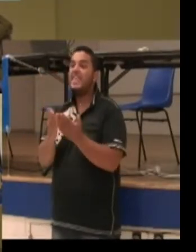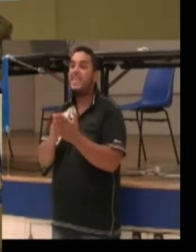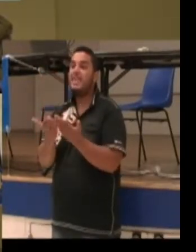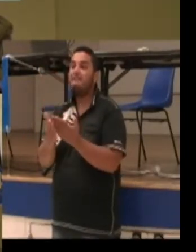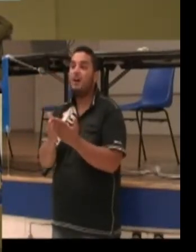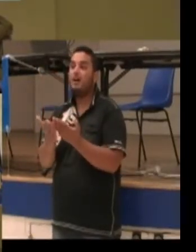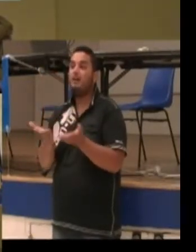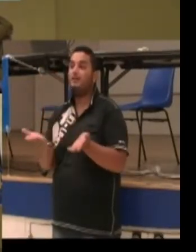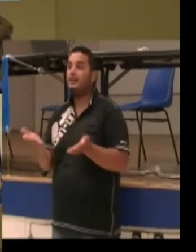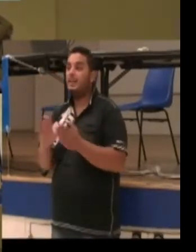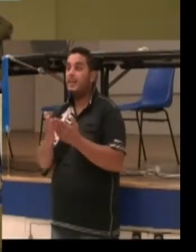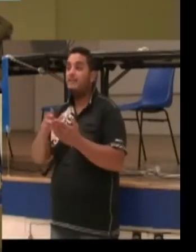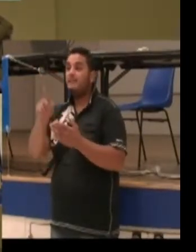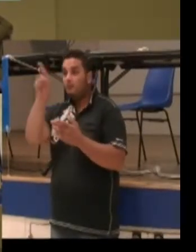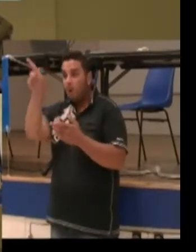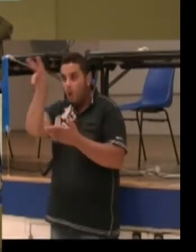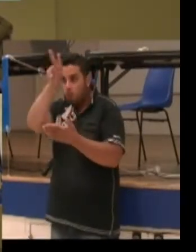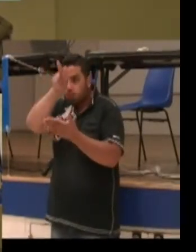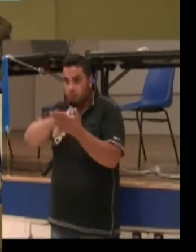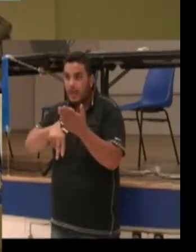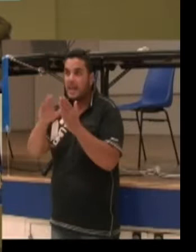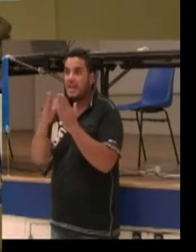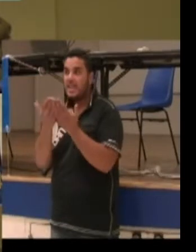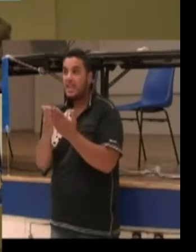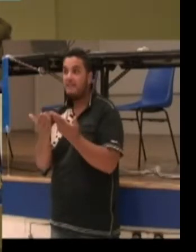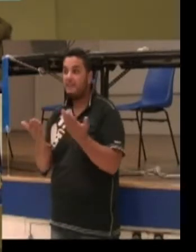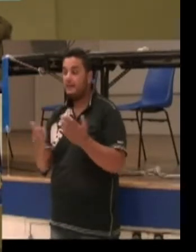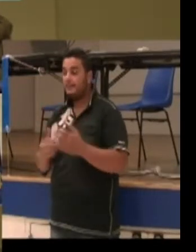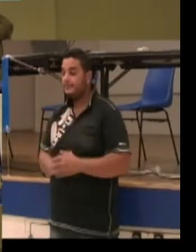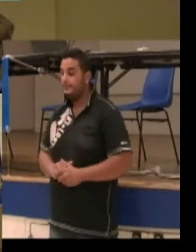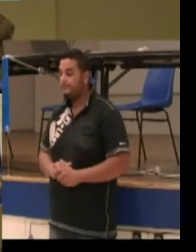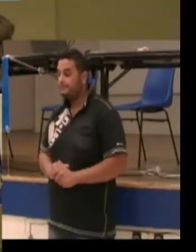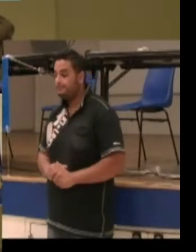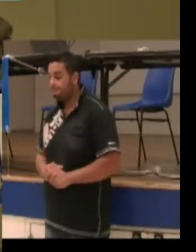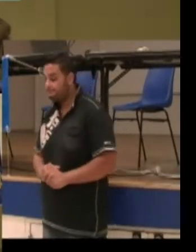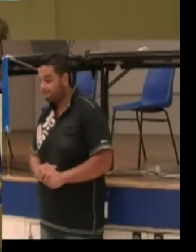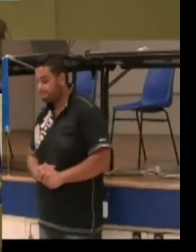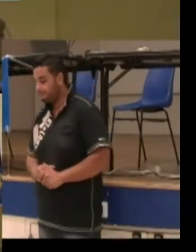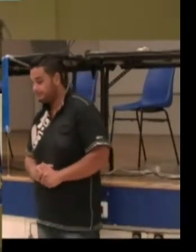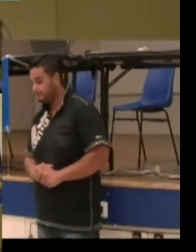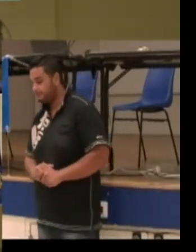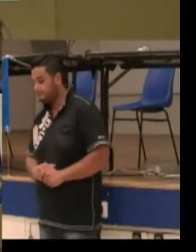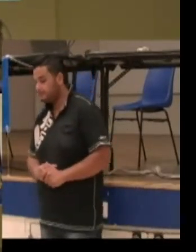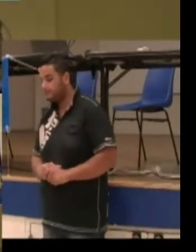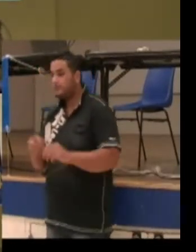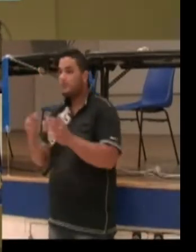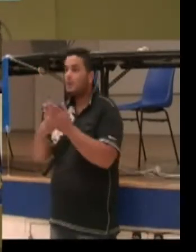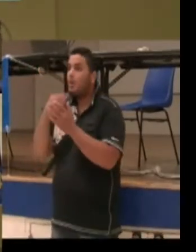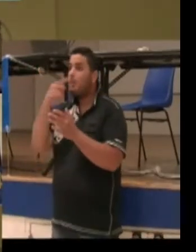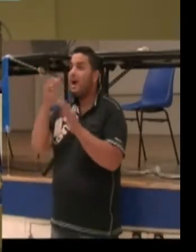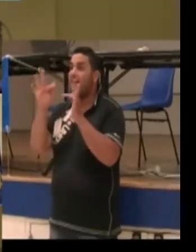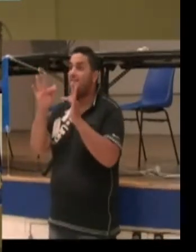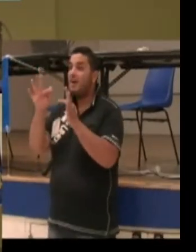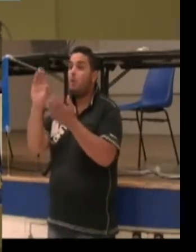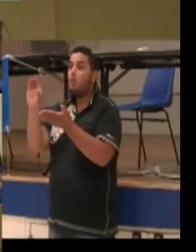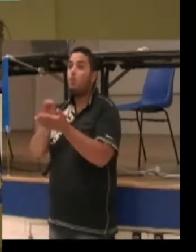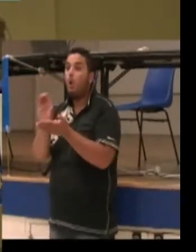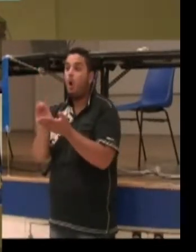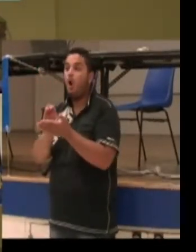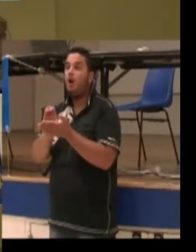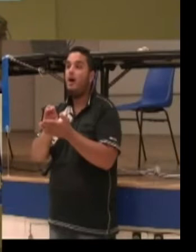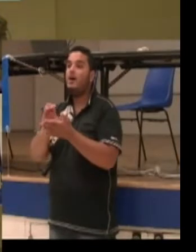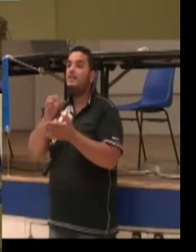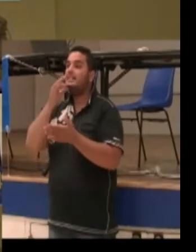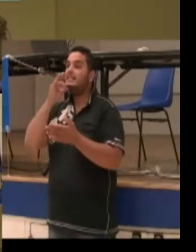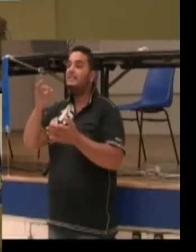pour démontrer quelque chose qui est lointain. « ذَلِكَ الْكِتَابِ » Quand il parle du Coran, quand il dit le Coran, il dit «